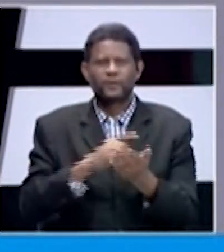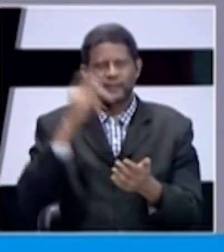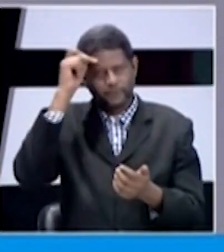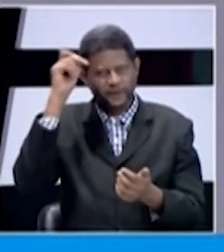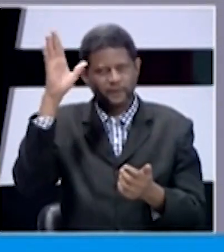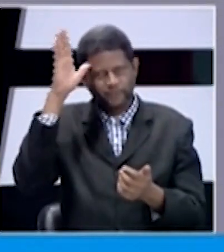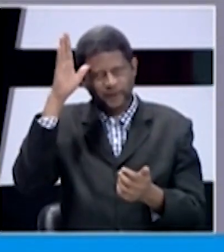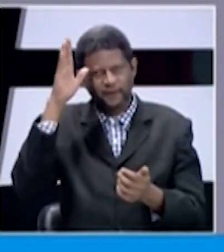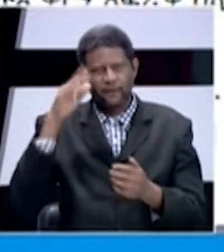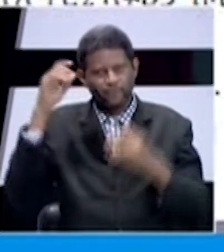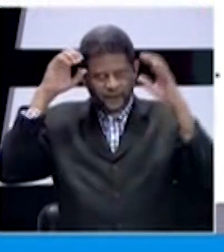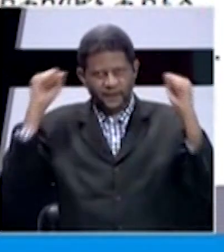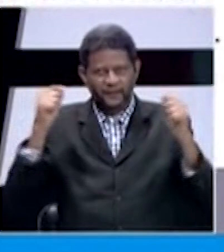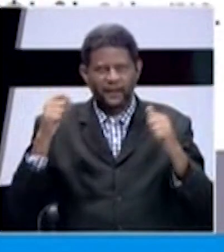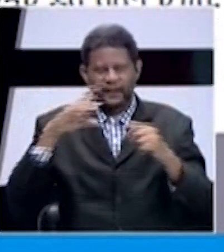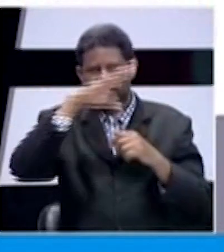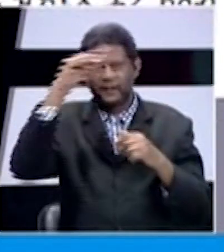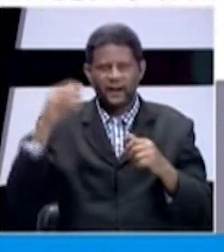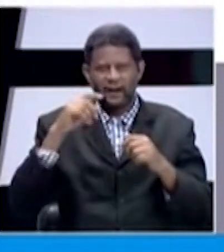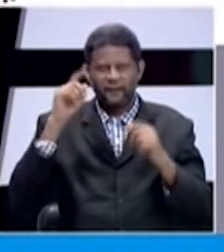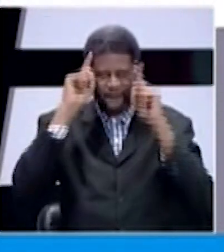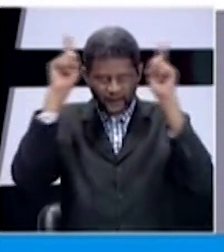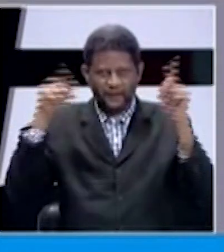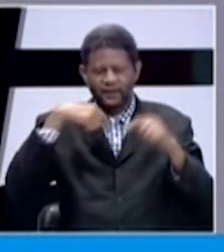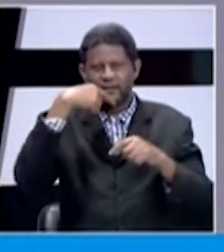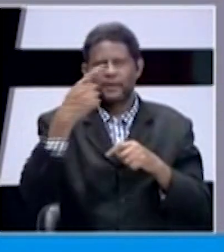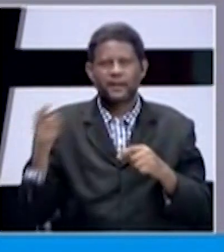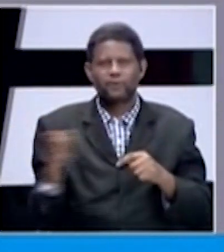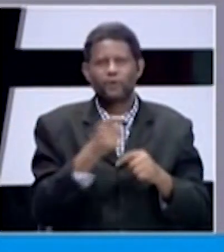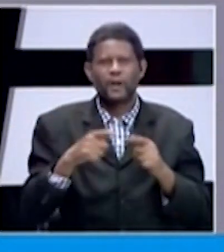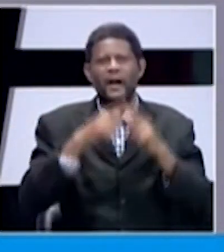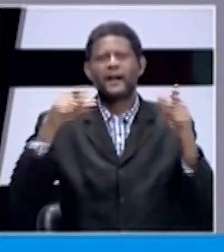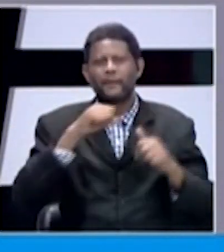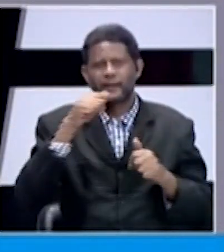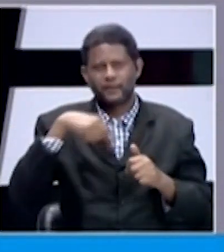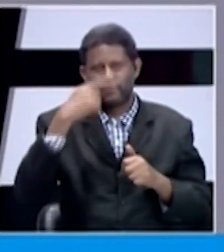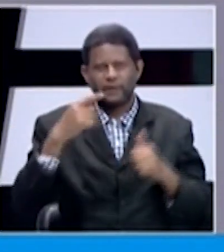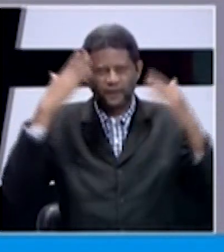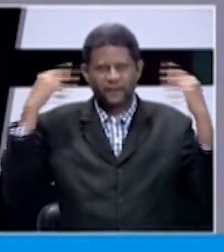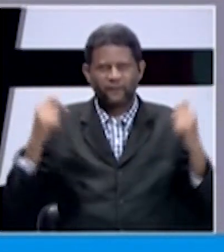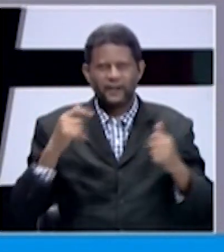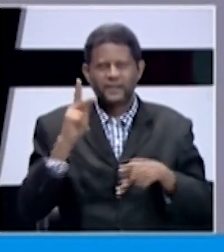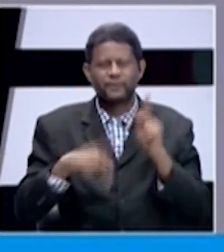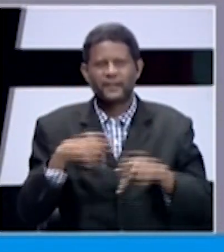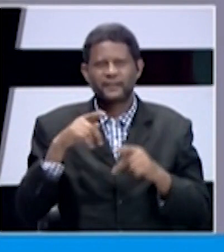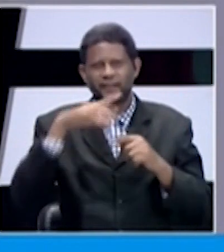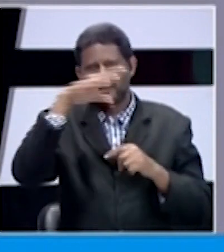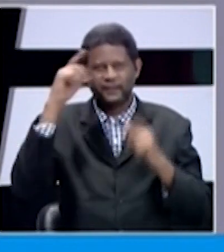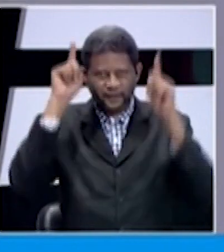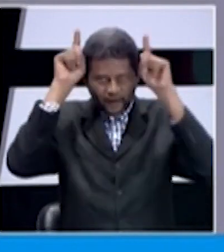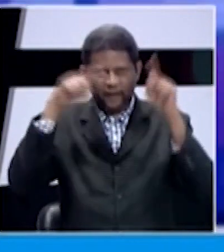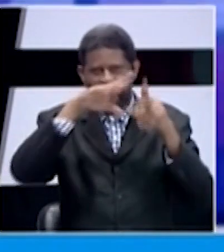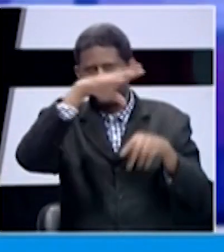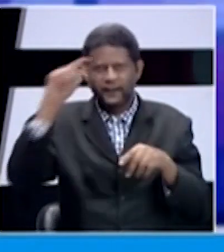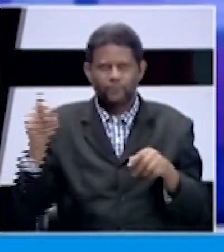ገብረ ሚካኤል ፕሬዚዳንት ናይ ቀርኒ ኣፍሪካ እንተበልኩኻ እውን ኣይከዓብየካን ብምባል ተስፋ ህዝብታት ቀርኒ ኣፍሪካ ምዃንካ